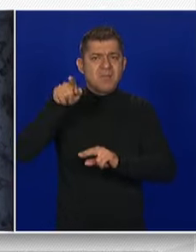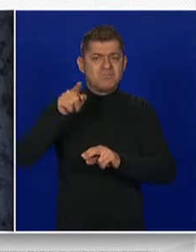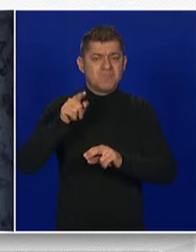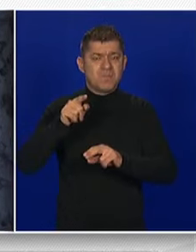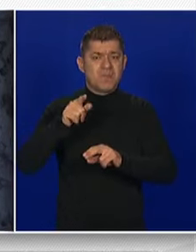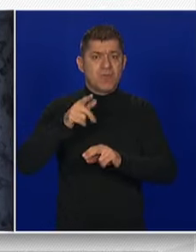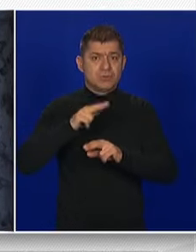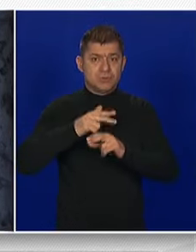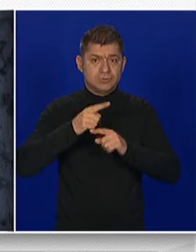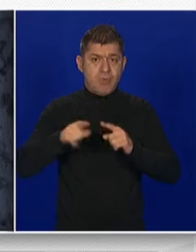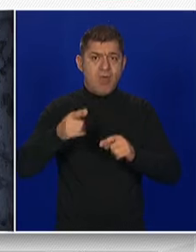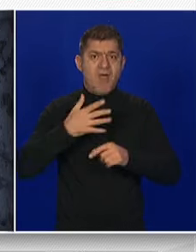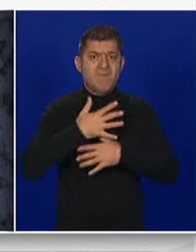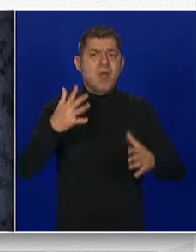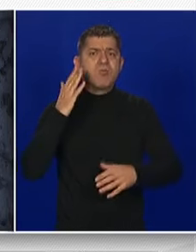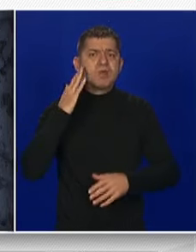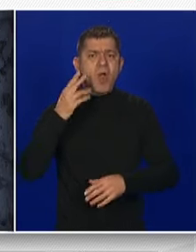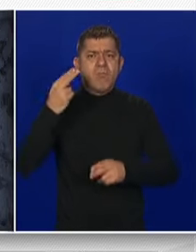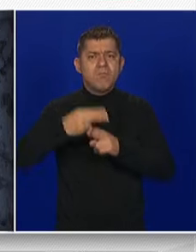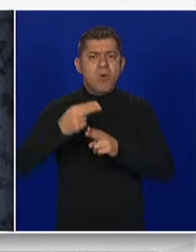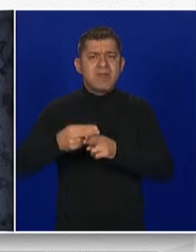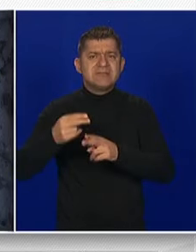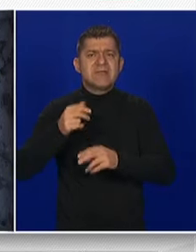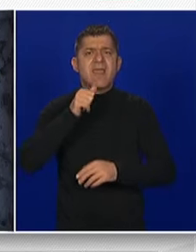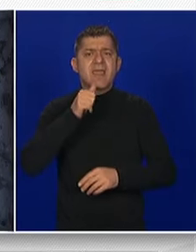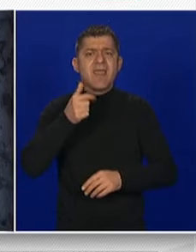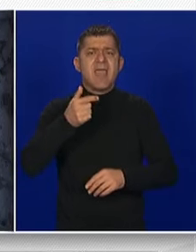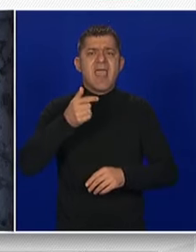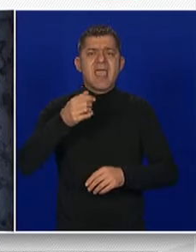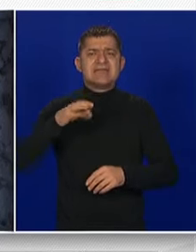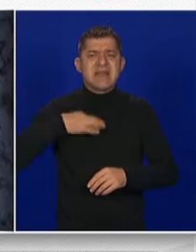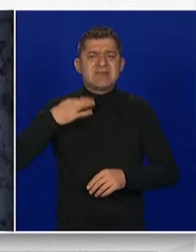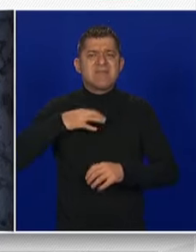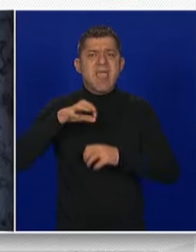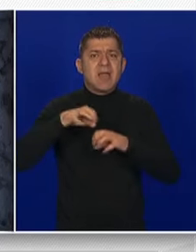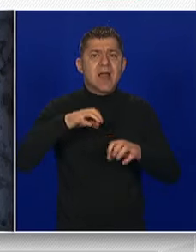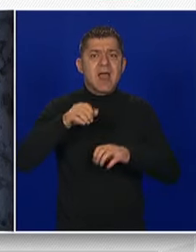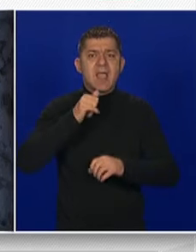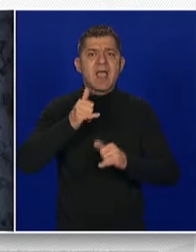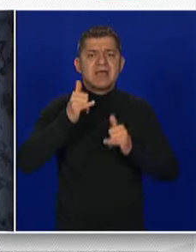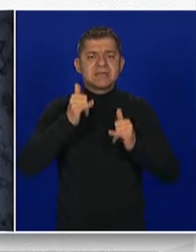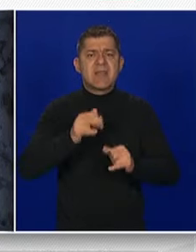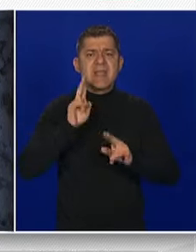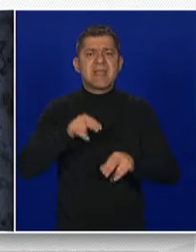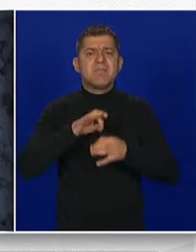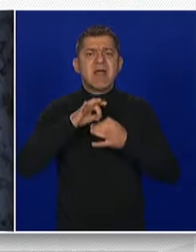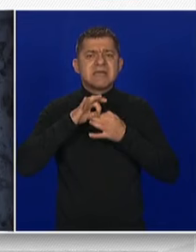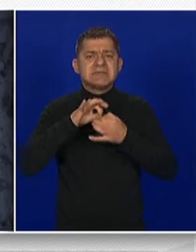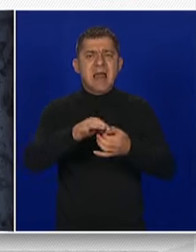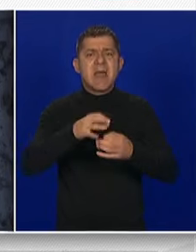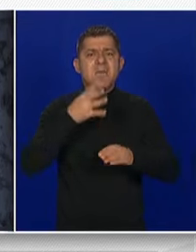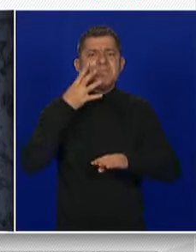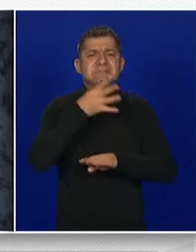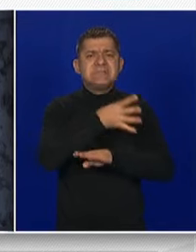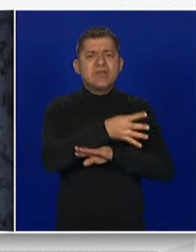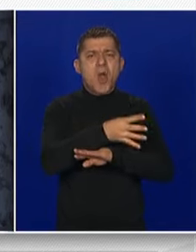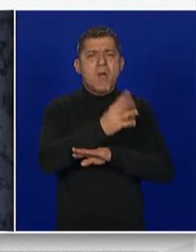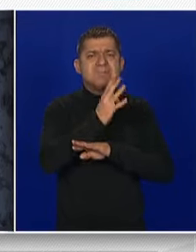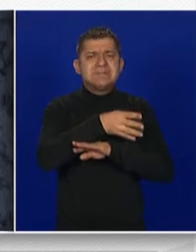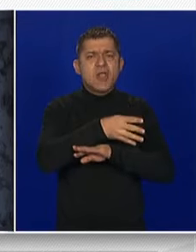velikog broja bolesnika, isto tako zdravstvenih djelatnika, ustrojena stalna psihološko-psihijatrijska